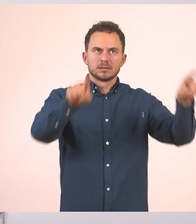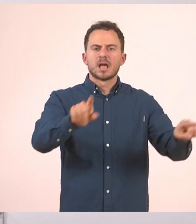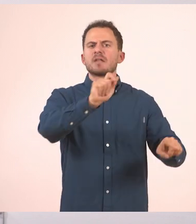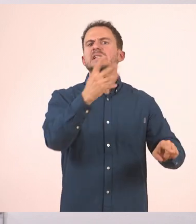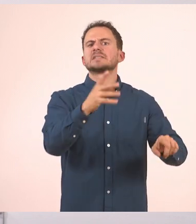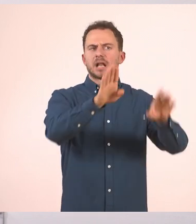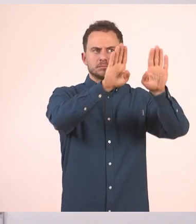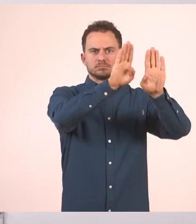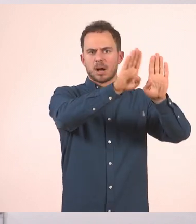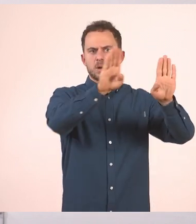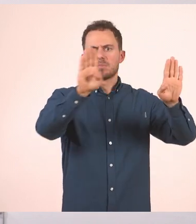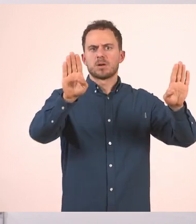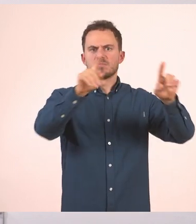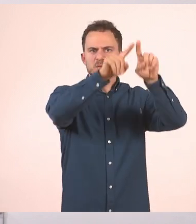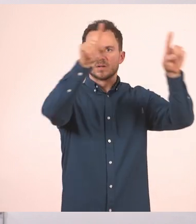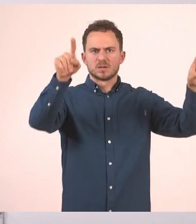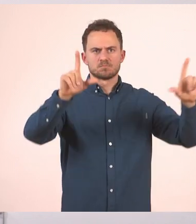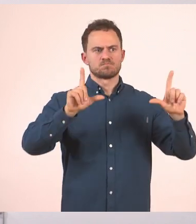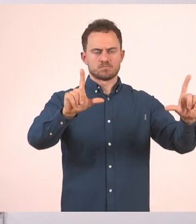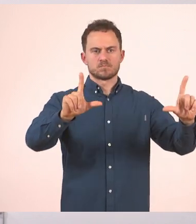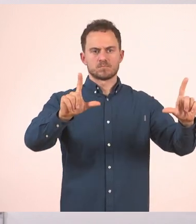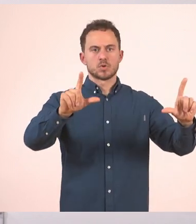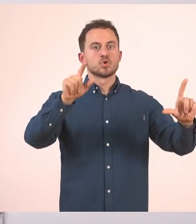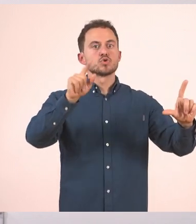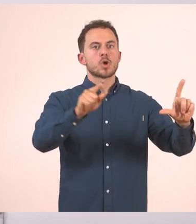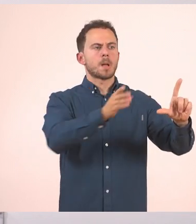και να το χωρίσω σε πιο πολλά κομμάτια.